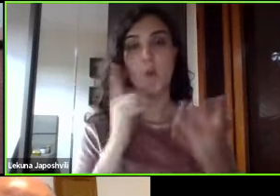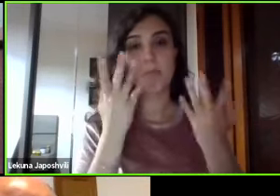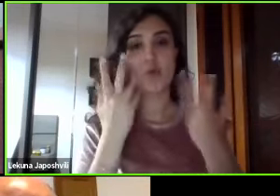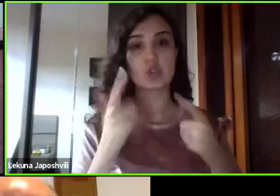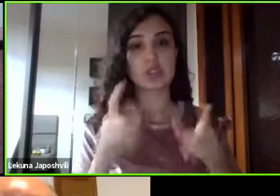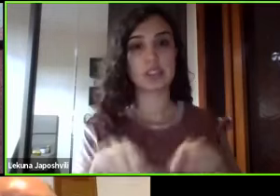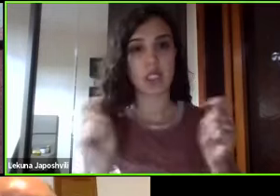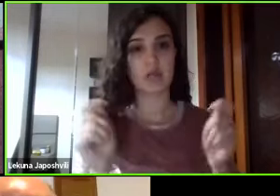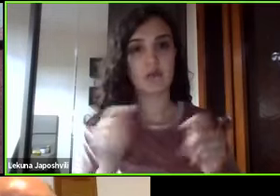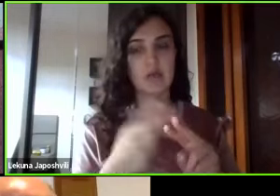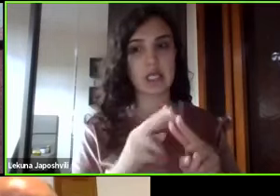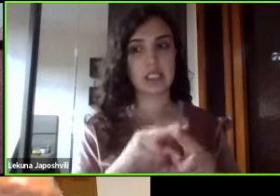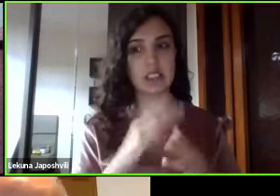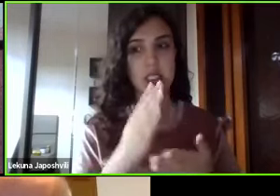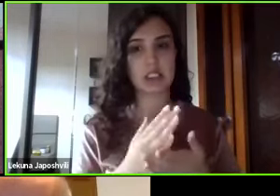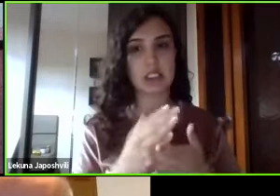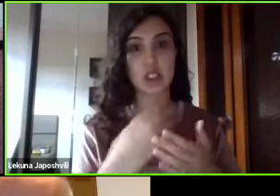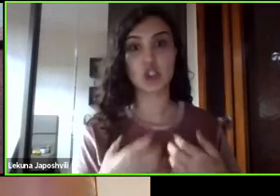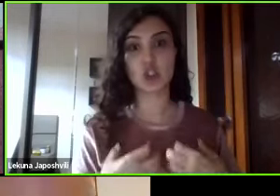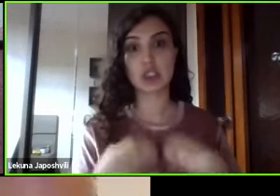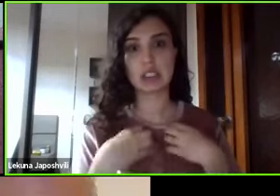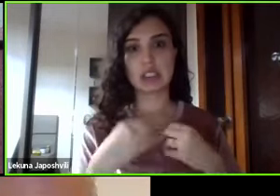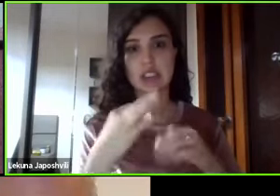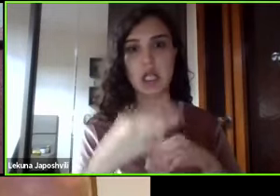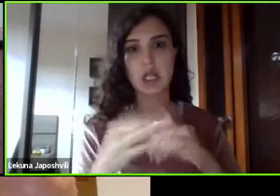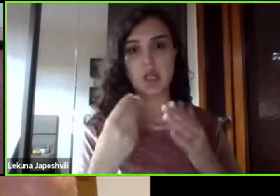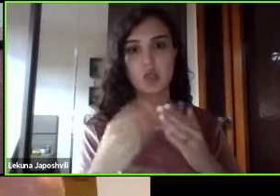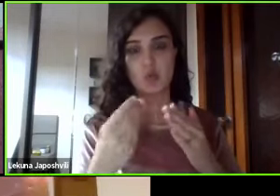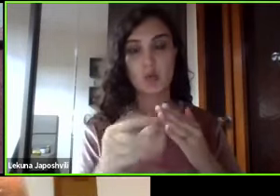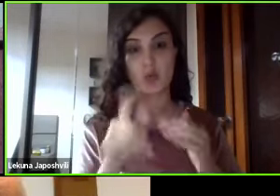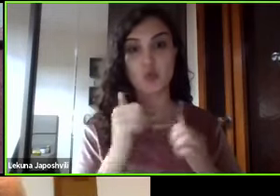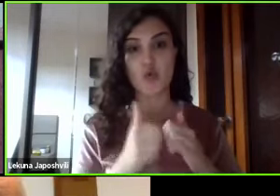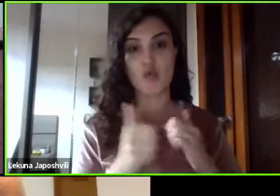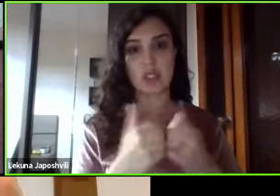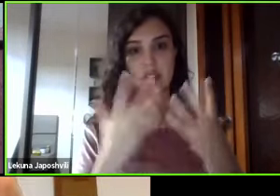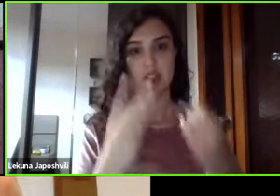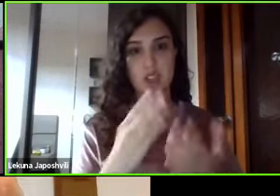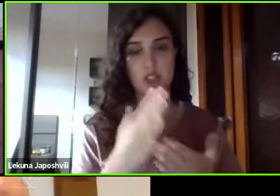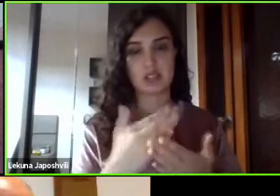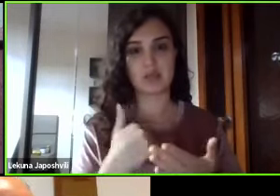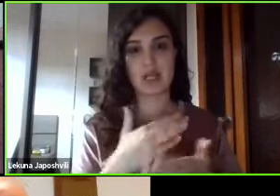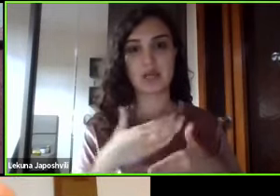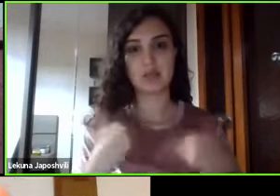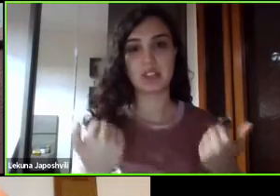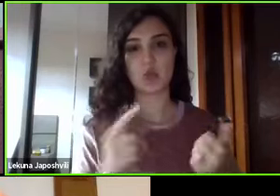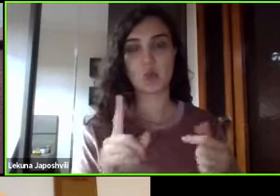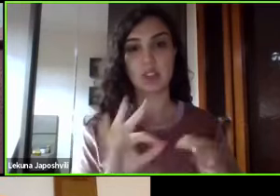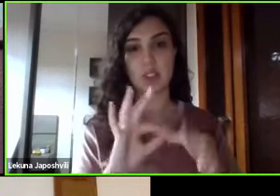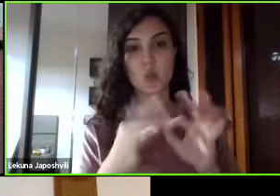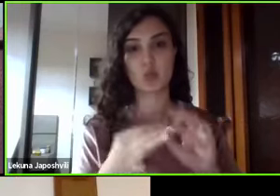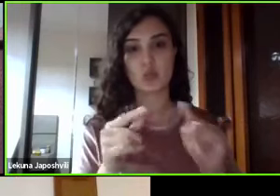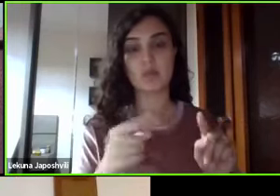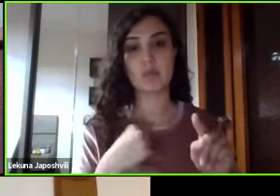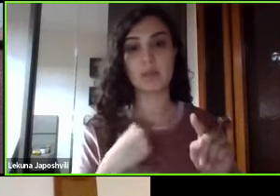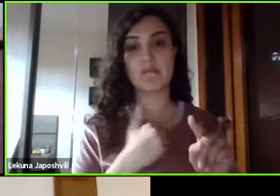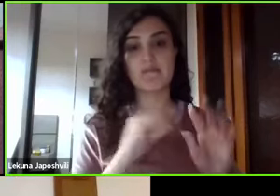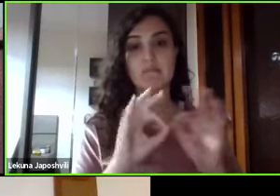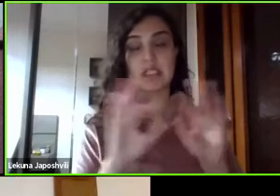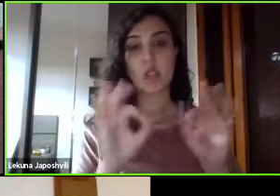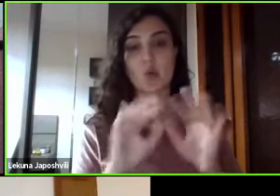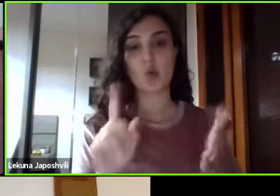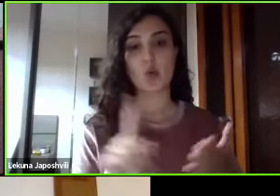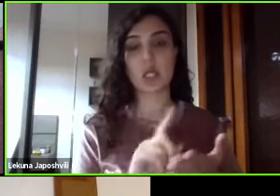არის მე ფიქრობ საშინელი ძალადობა, რაც ყოველდღე ხდება, იცით? მე არ მინდა რაღაც სპეციფიურზე გავჩერდე, მე მინდა ვისაუბრო იმაზე,